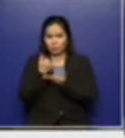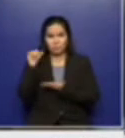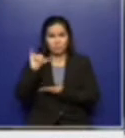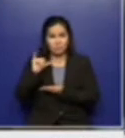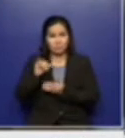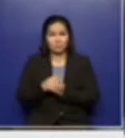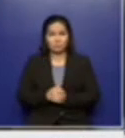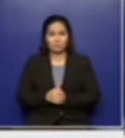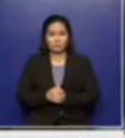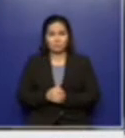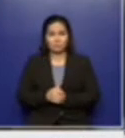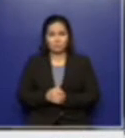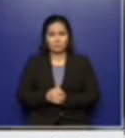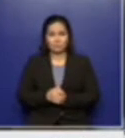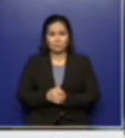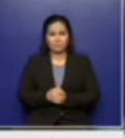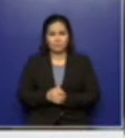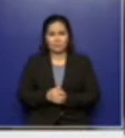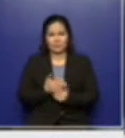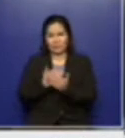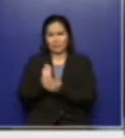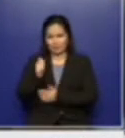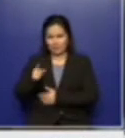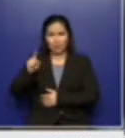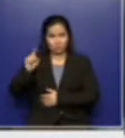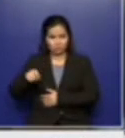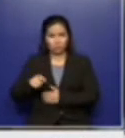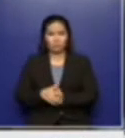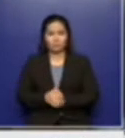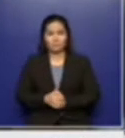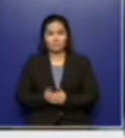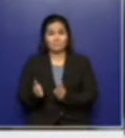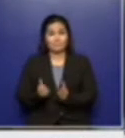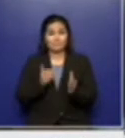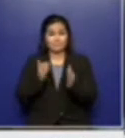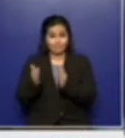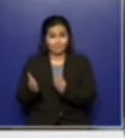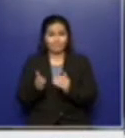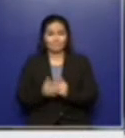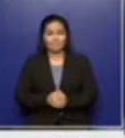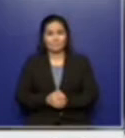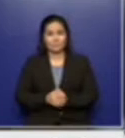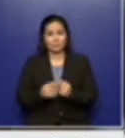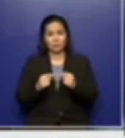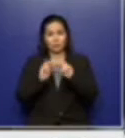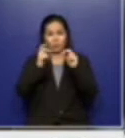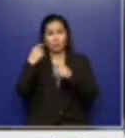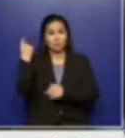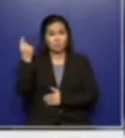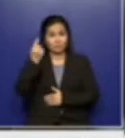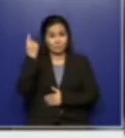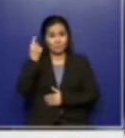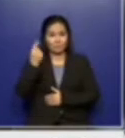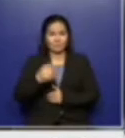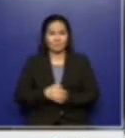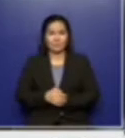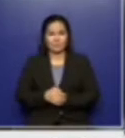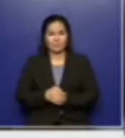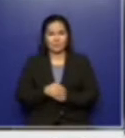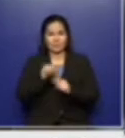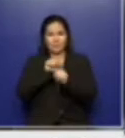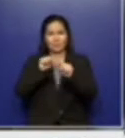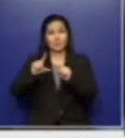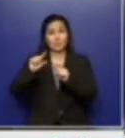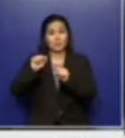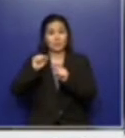านะครับช่วยจ่ายเขาด้วยครับต่อไปครับเรื่องการท่องเที่ยวในเมื่อ 20% ราย